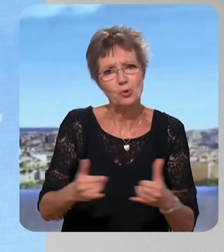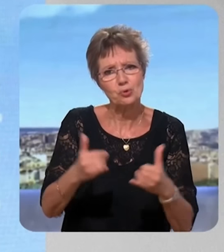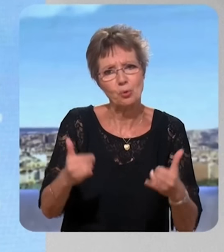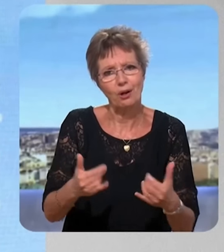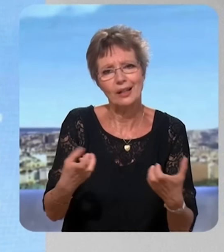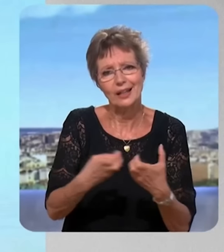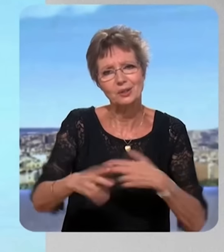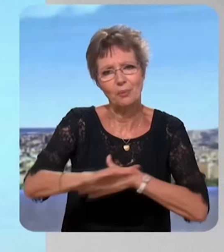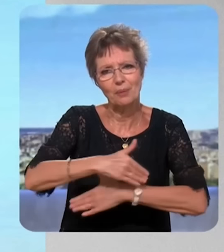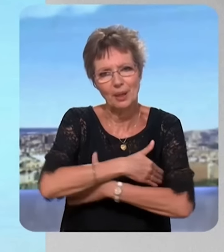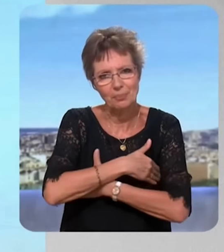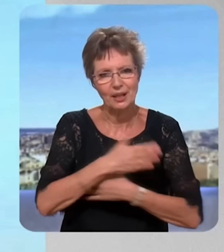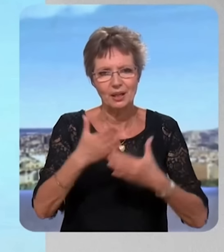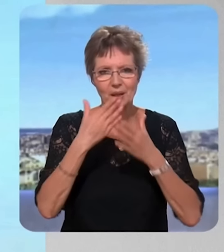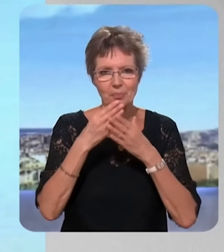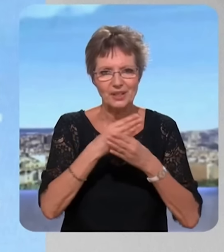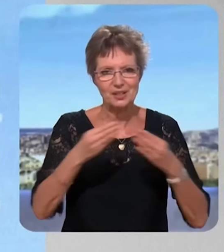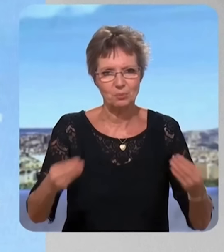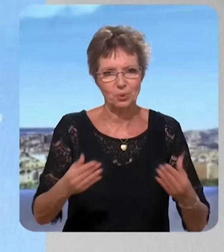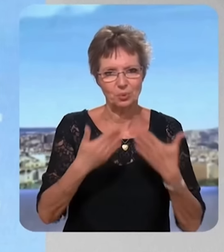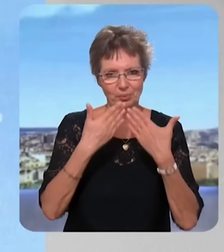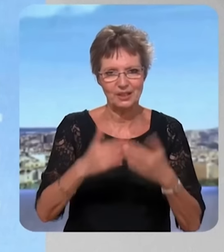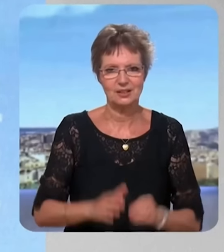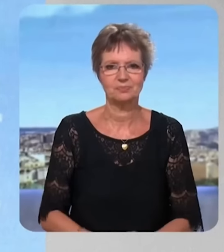Mbappé. Merci beaucoup à vous d'être venu dans les 4V. Merci et bonne journée à vous, Marion Rachel. Merci.